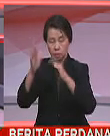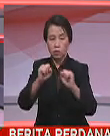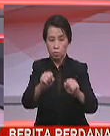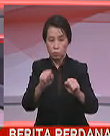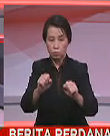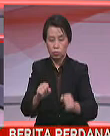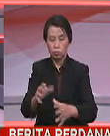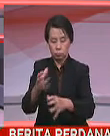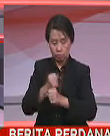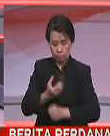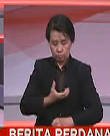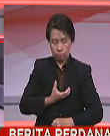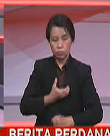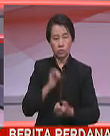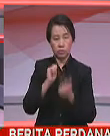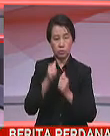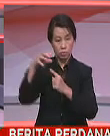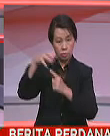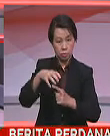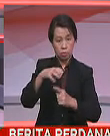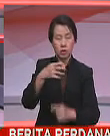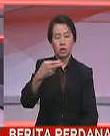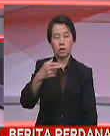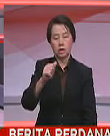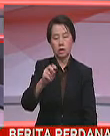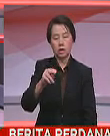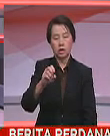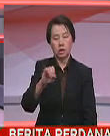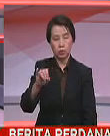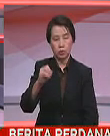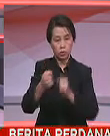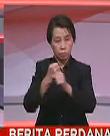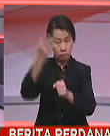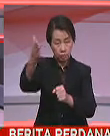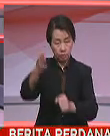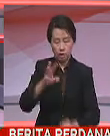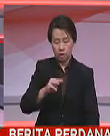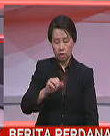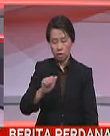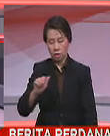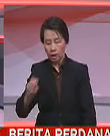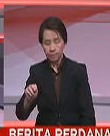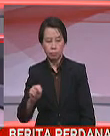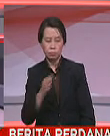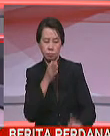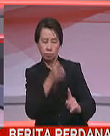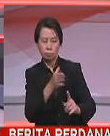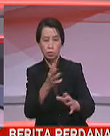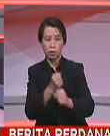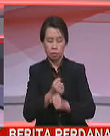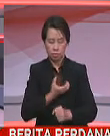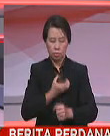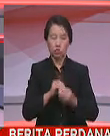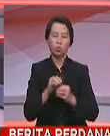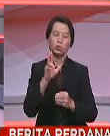mampu menyumbangkan pingat pada Temasya Sukan Si Hanoi tahun hadapan. NAAM menyasarkan sekurang-kurangnya meraih pingat gangsa